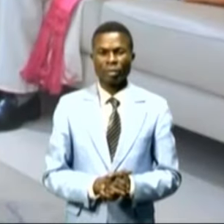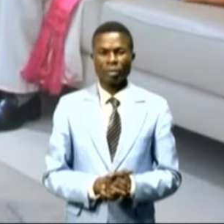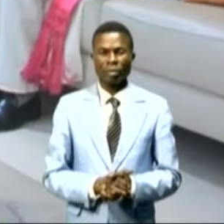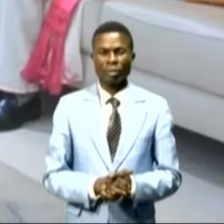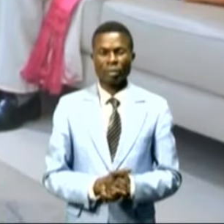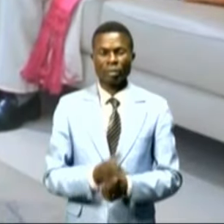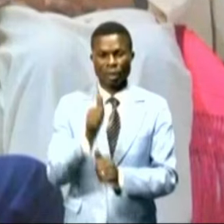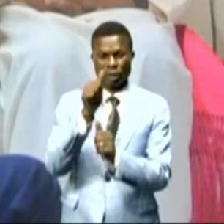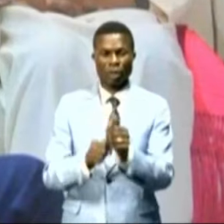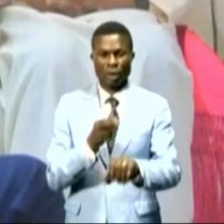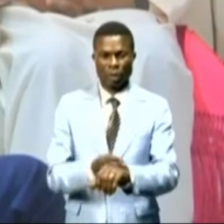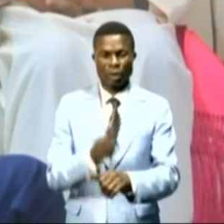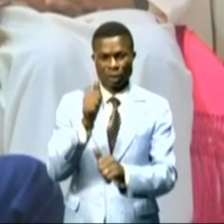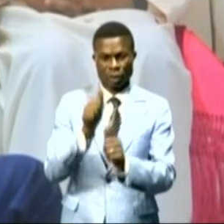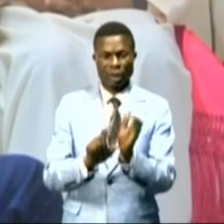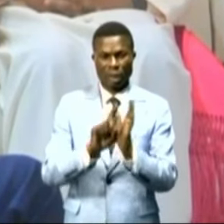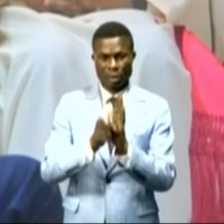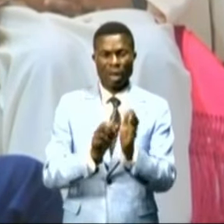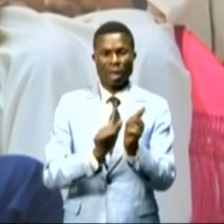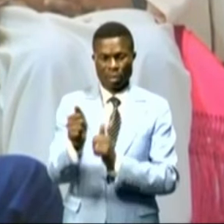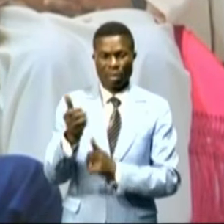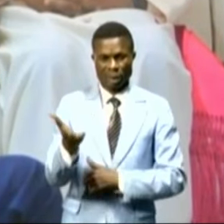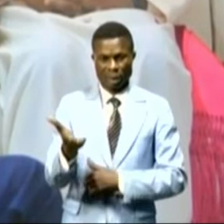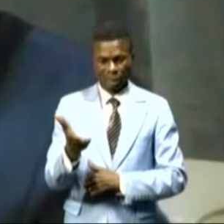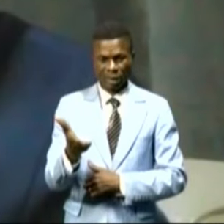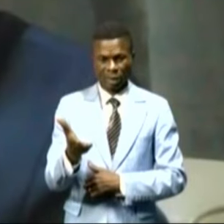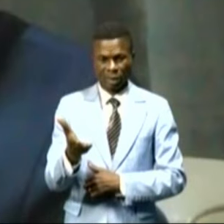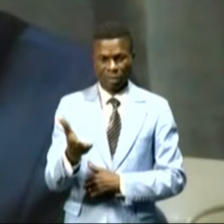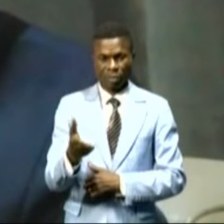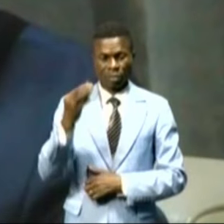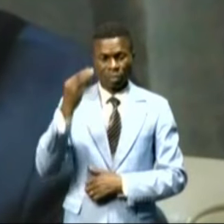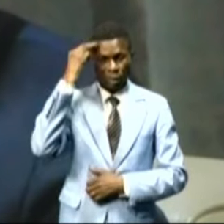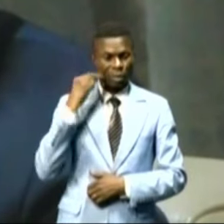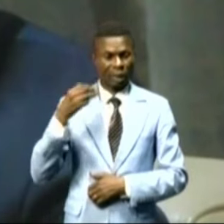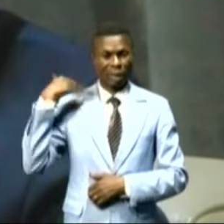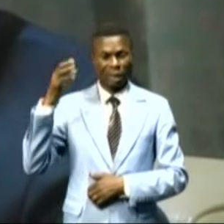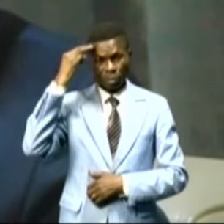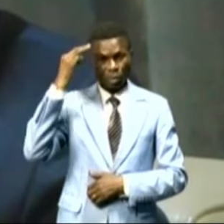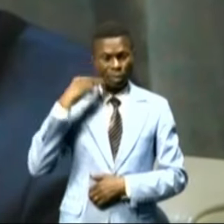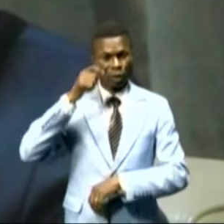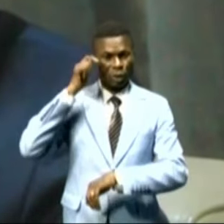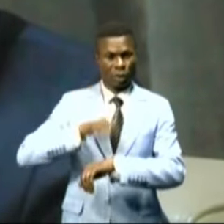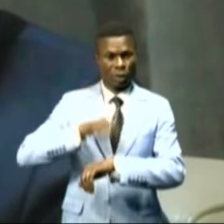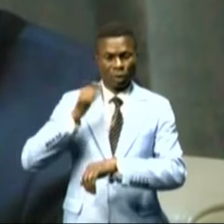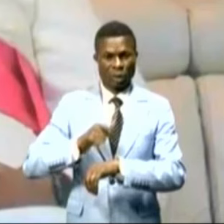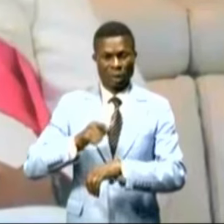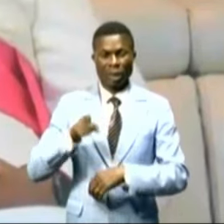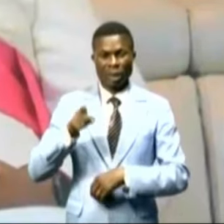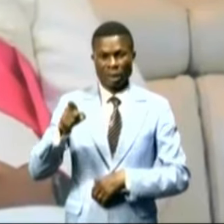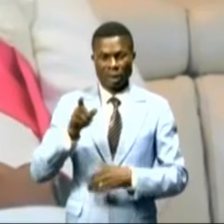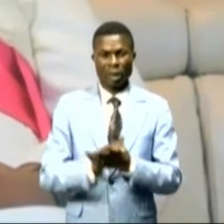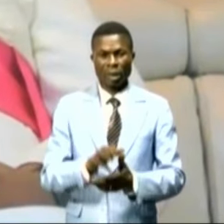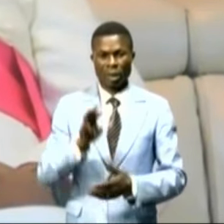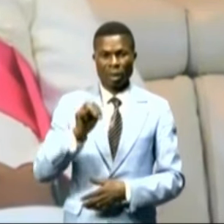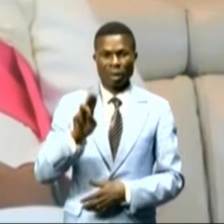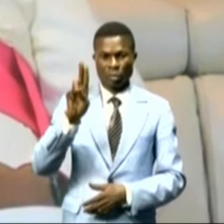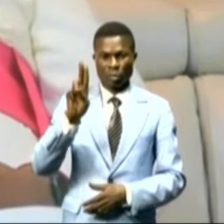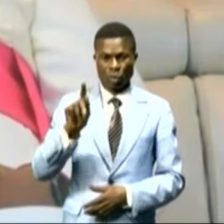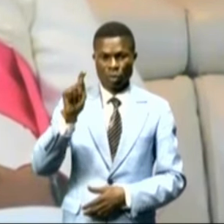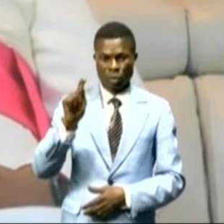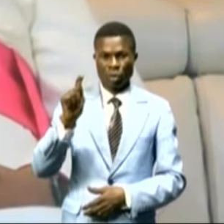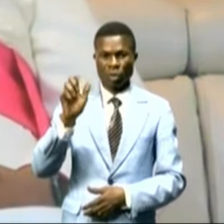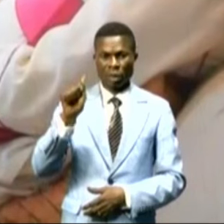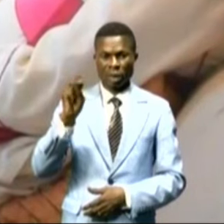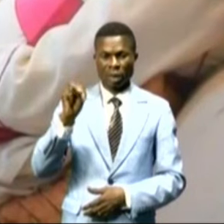Chaque heure, chaque minute compte sur le chrono. Le ministre d'État, ministre de la Justice, Constant Mutamba, tient au respect des